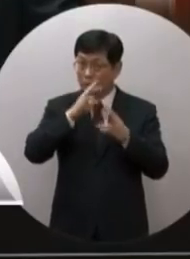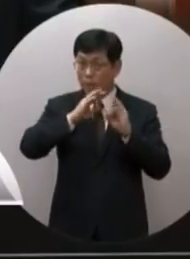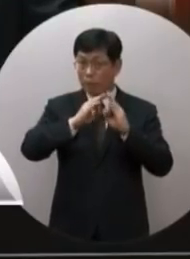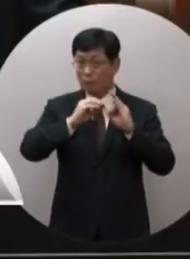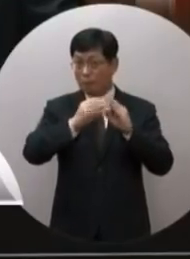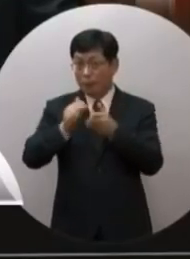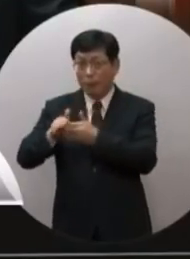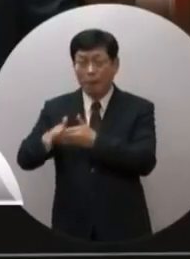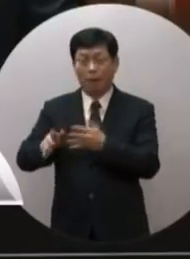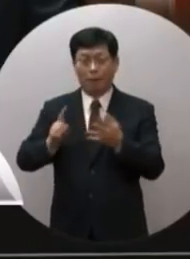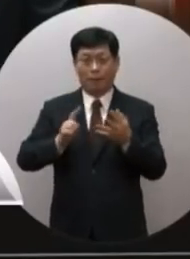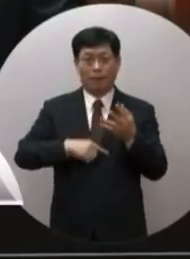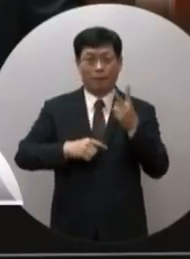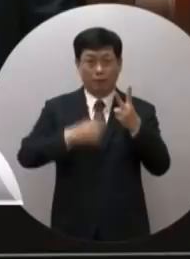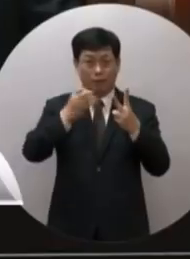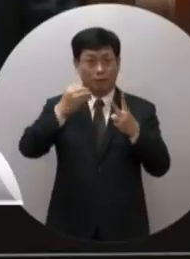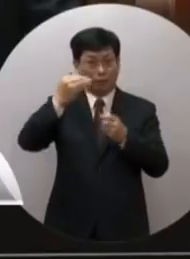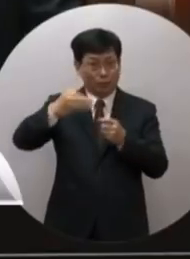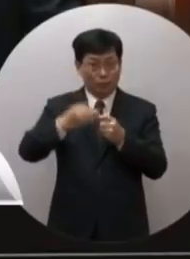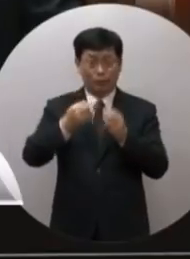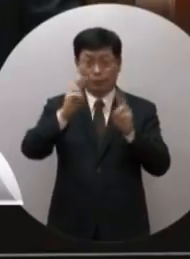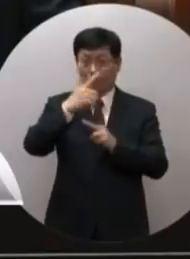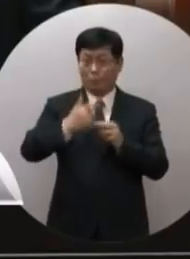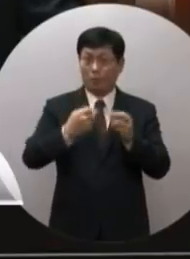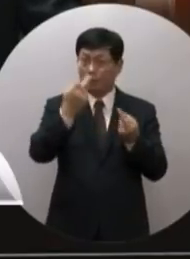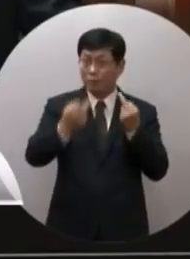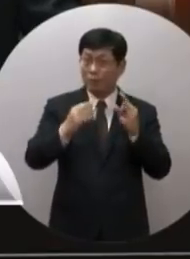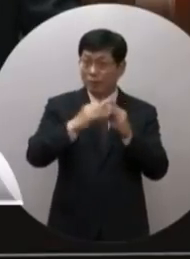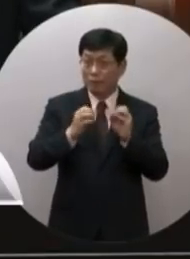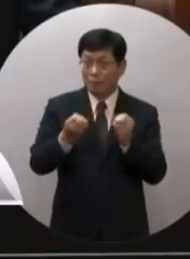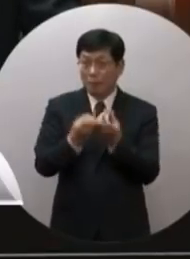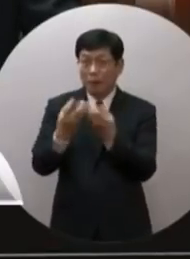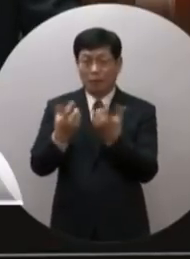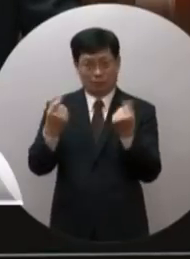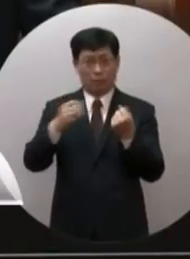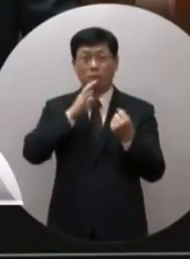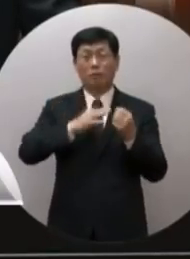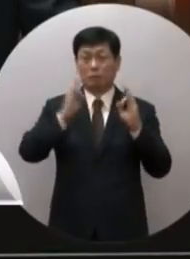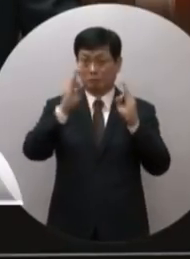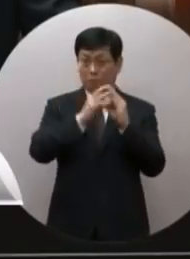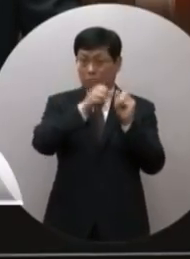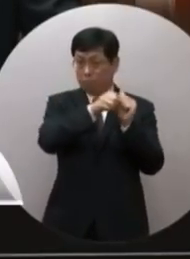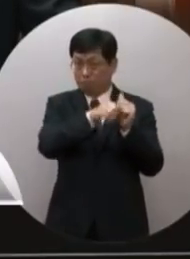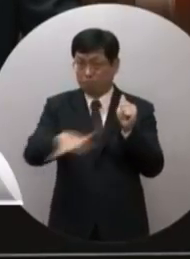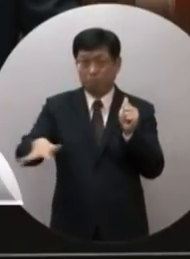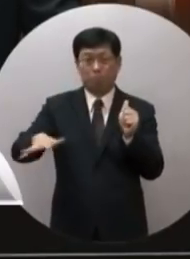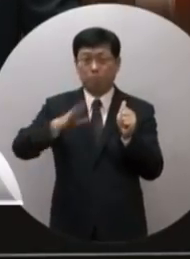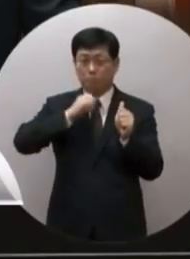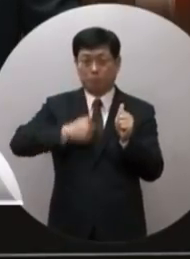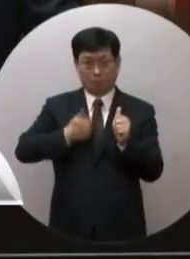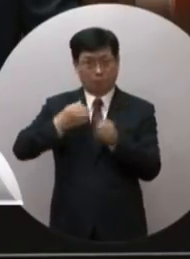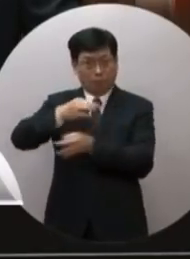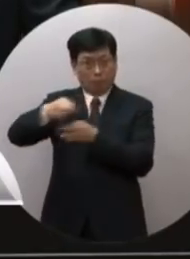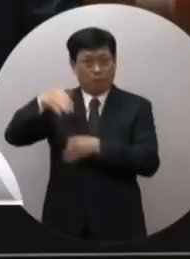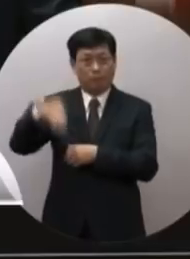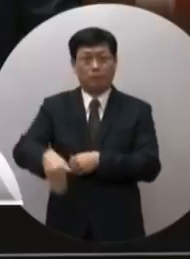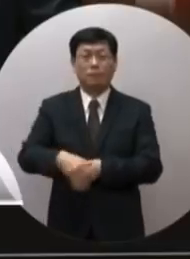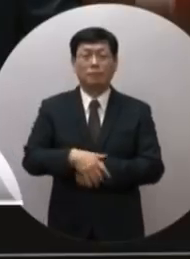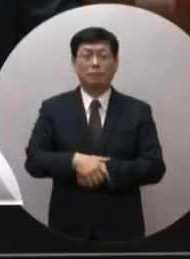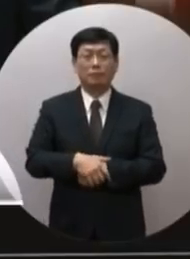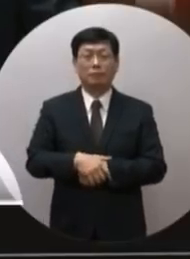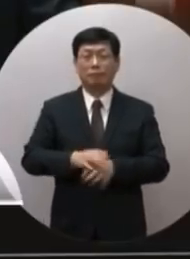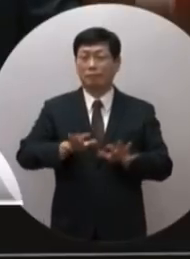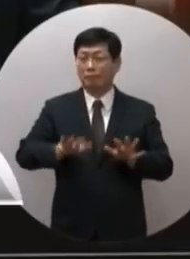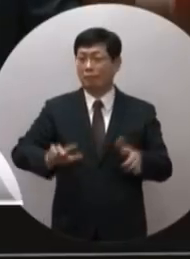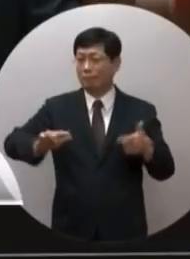暴，亦或是2009年雷曼兄弟，都是由金融的风暴影响到实体的经济。但